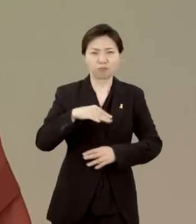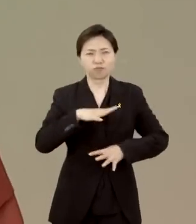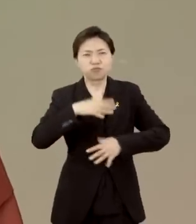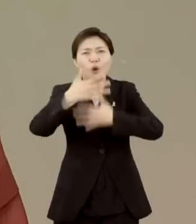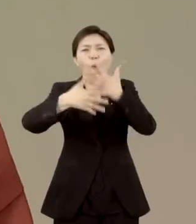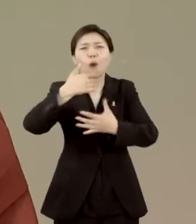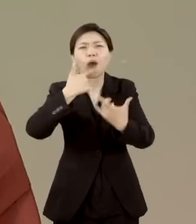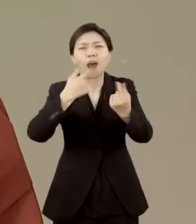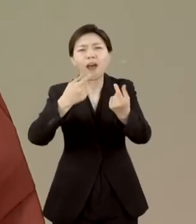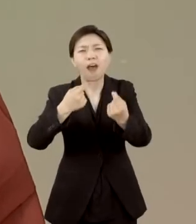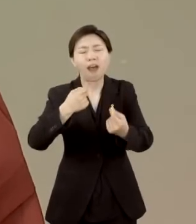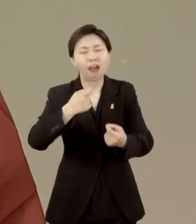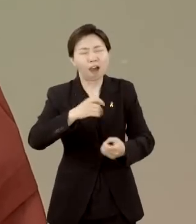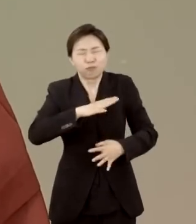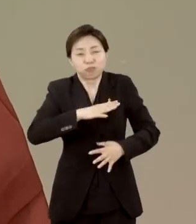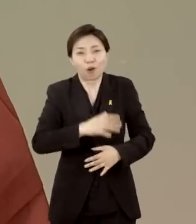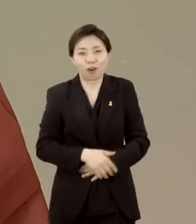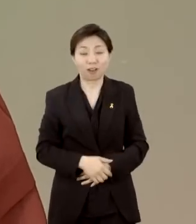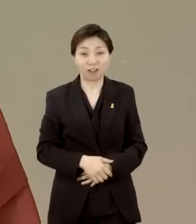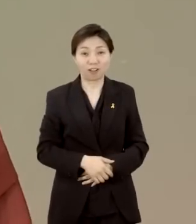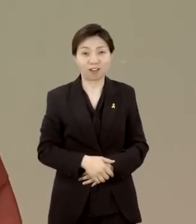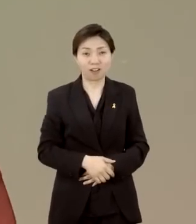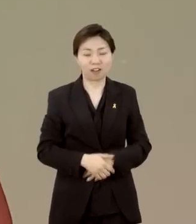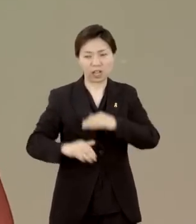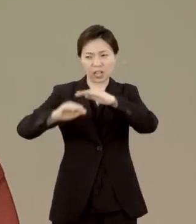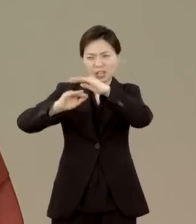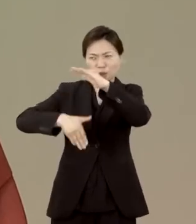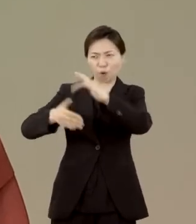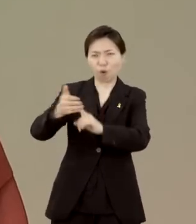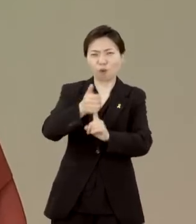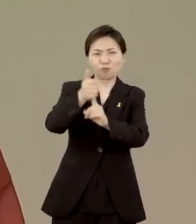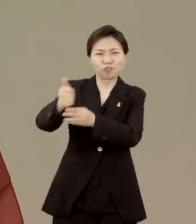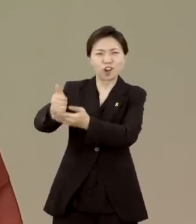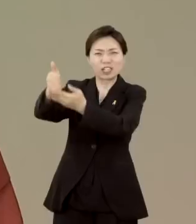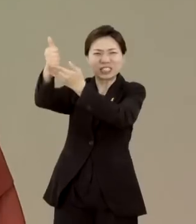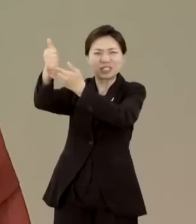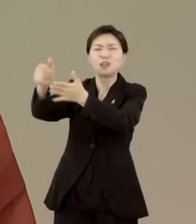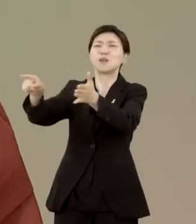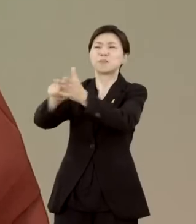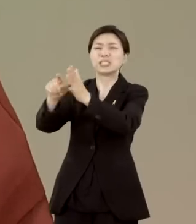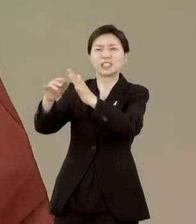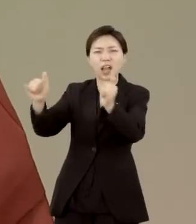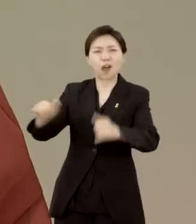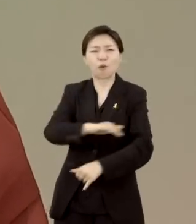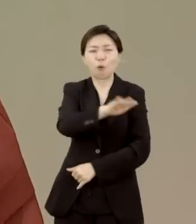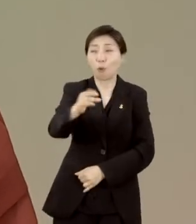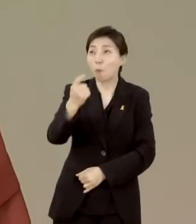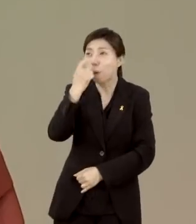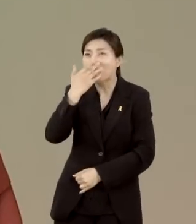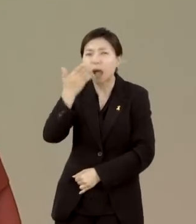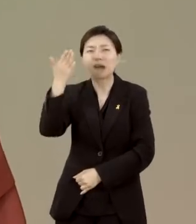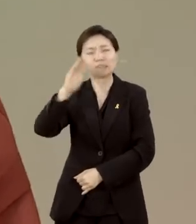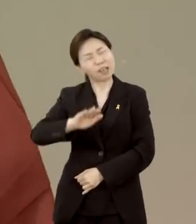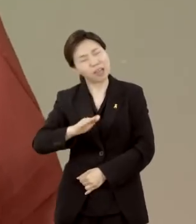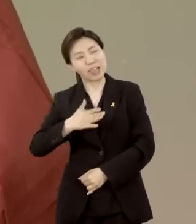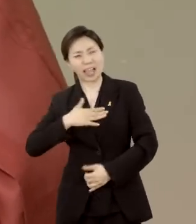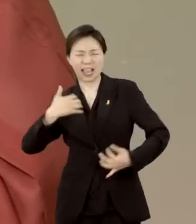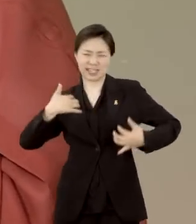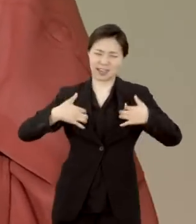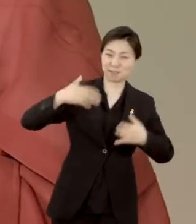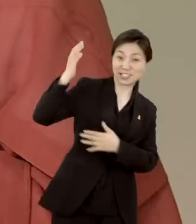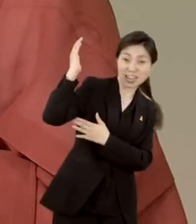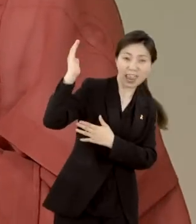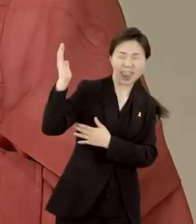같네요 원래 내용은 되게 불자로서 되게 교훈이 되는 이야기인데 자꾸 제가